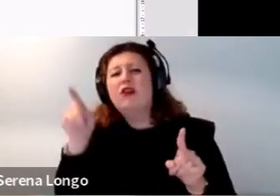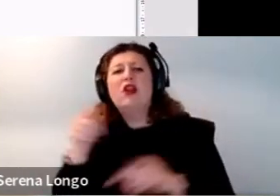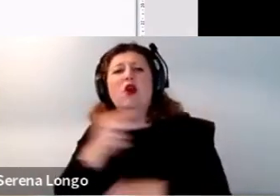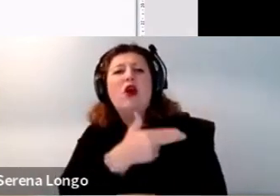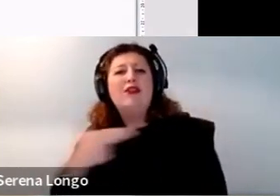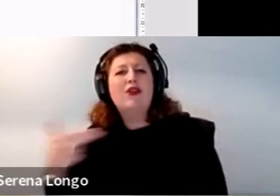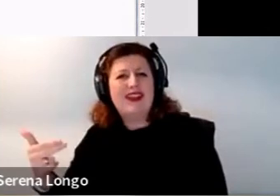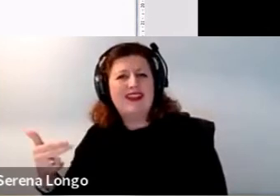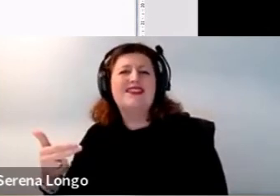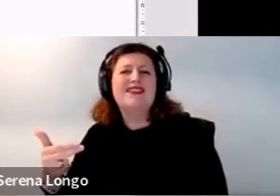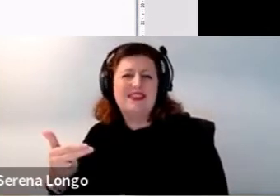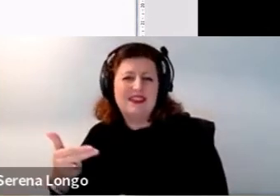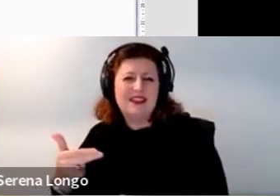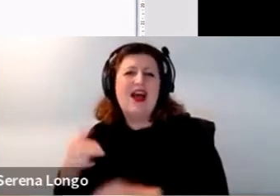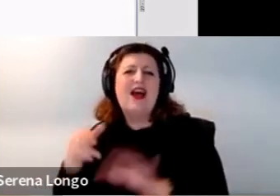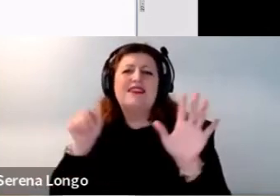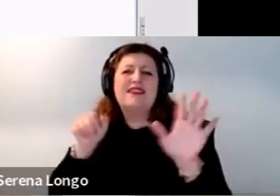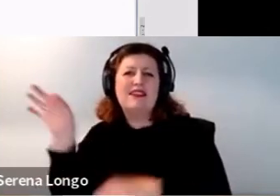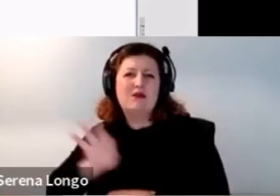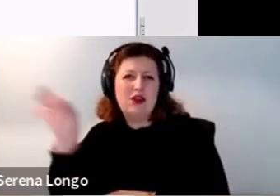l'Indonesia.